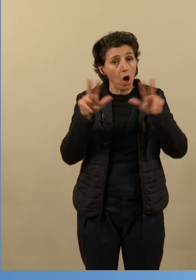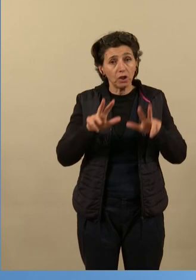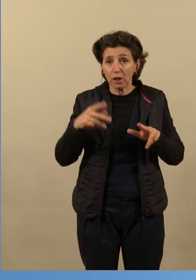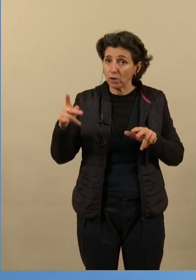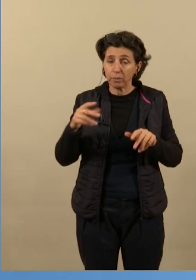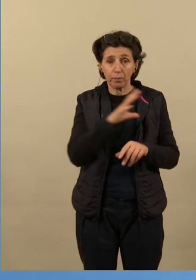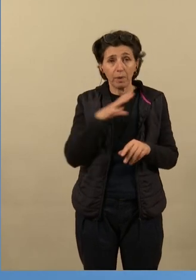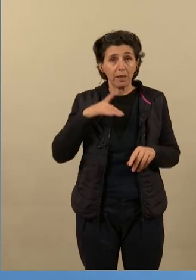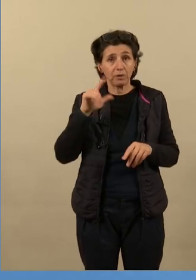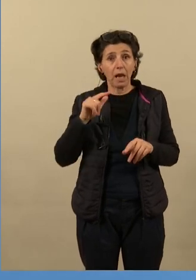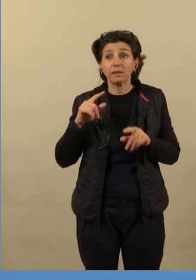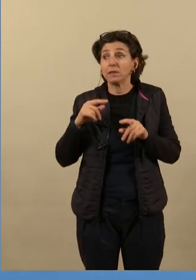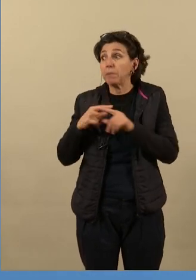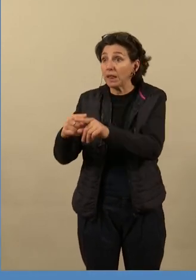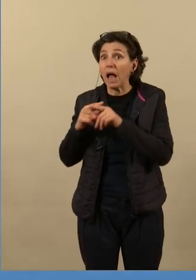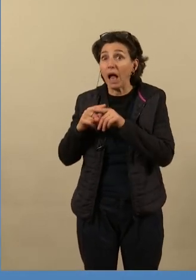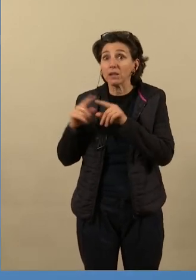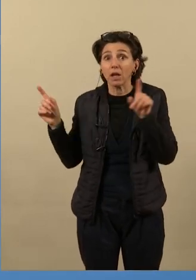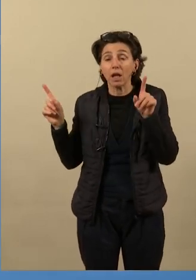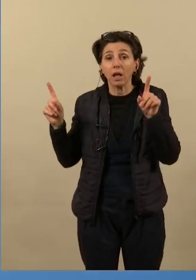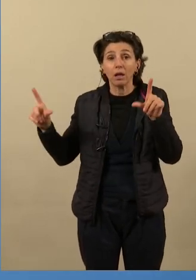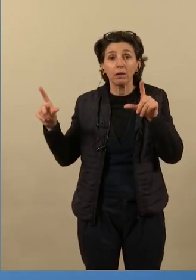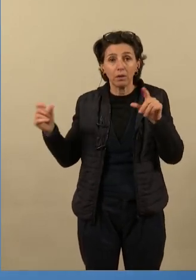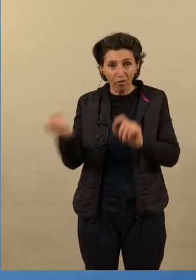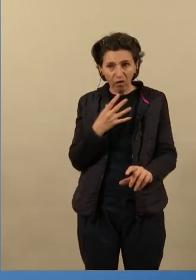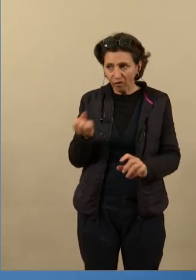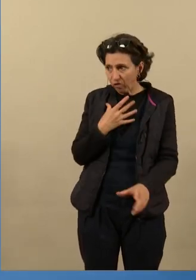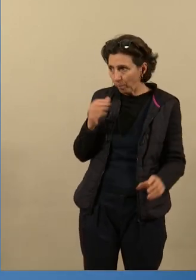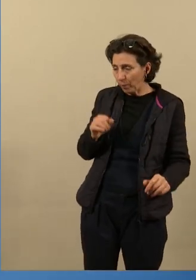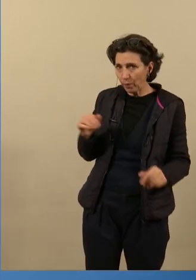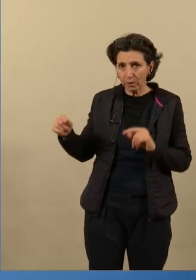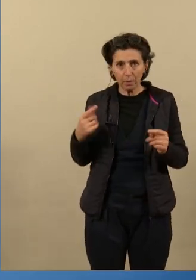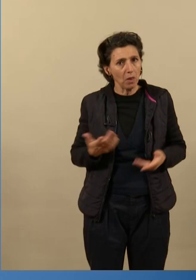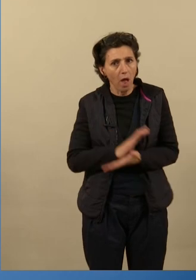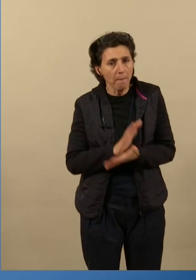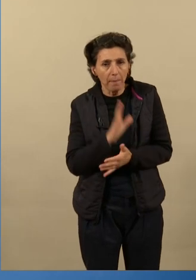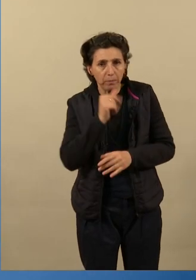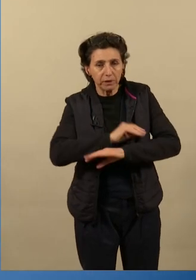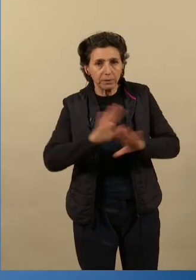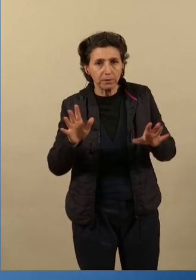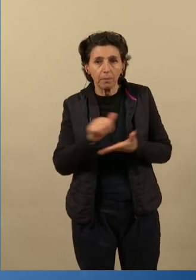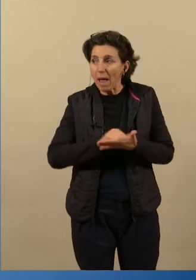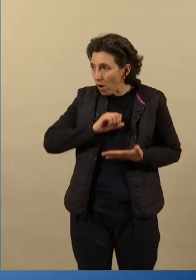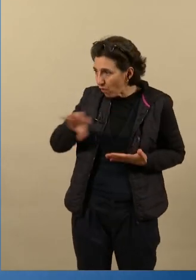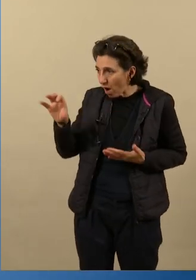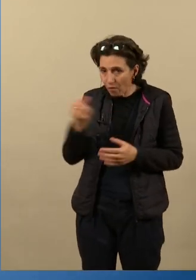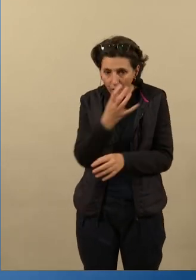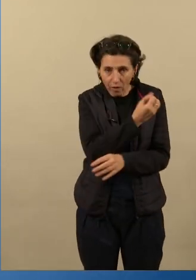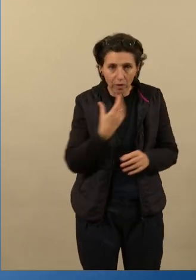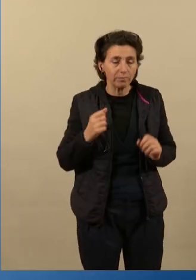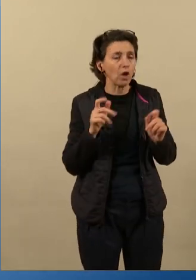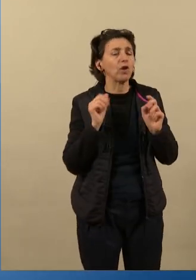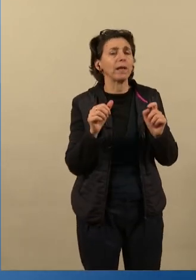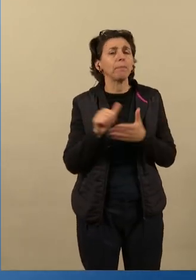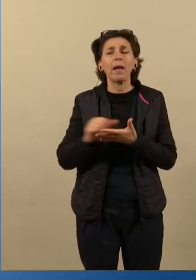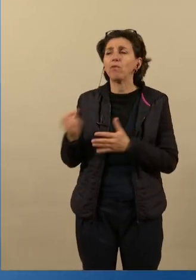Chalas vous partagez l'ordinateur de Madame Chalas parce que on n pas les moyens d'imprimer à cette heureci oui c'est ça oui très